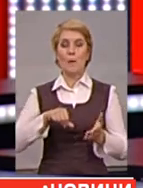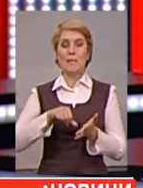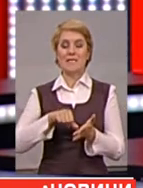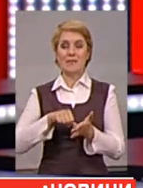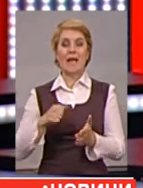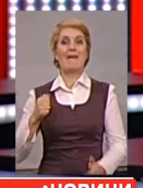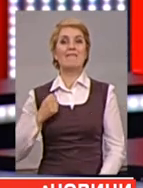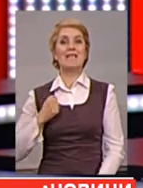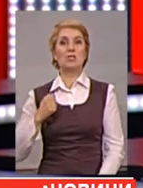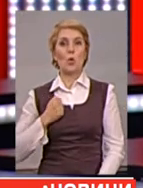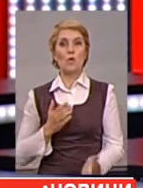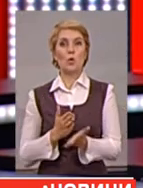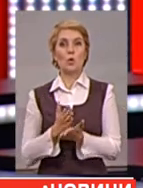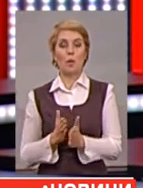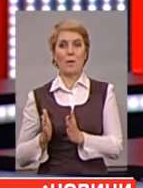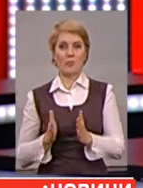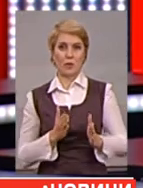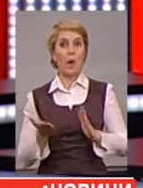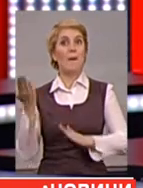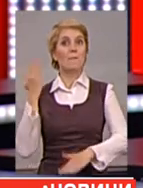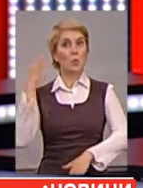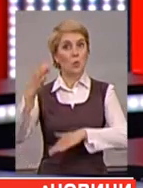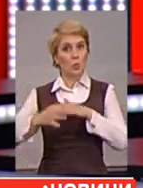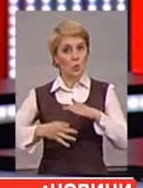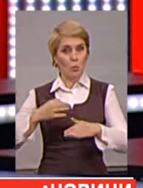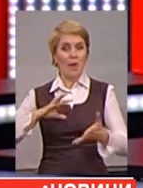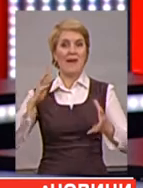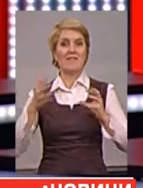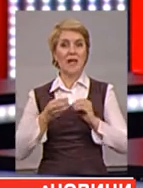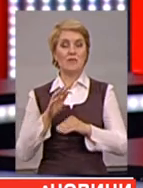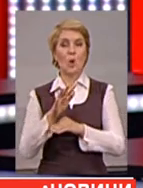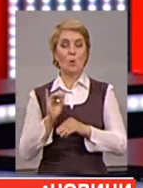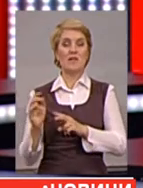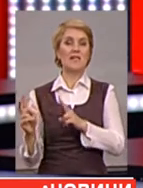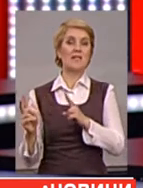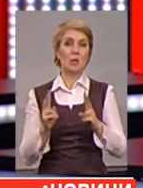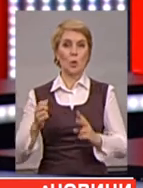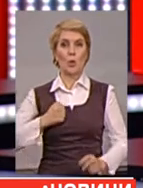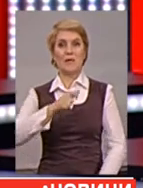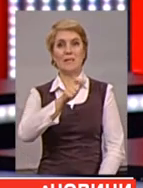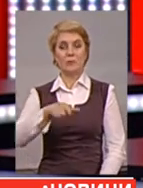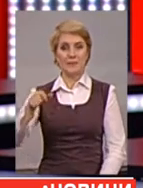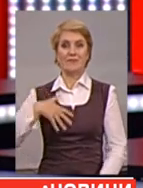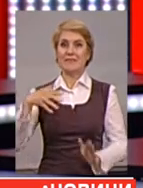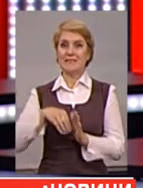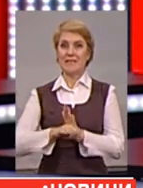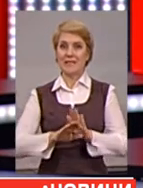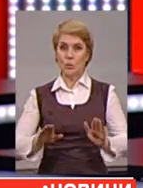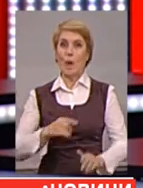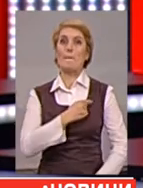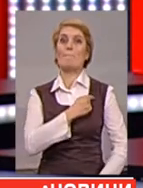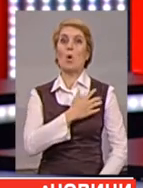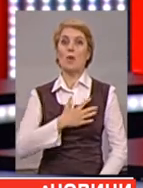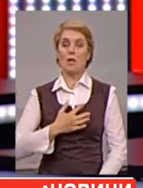правопорядку. Ну а за минулу добу внаслідок обстрілів ніхто з бійців не загинув. У Новоолександрівці біля Попасної поранили одного українського